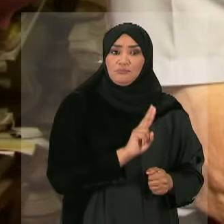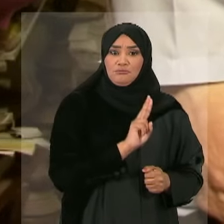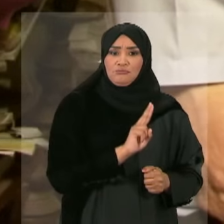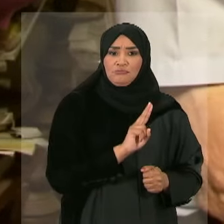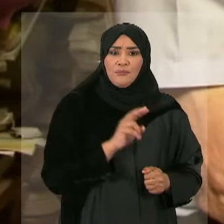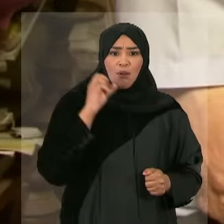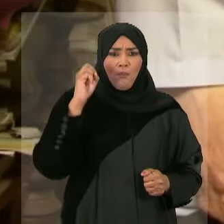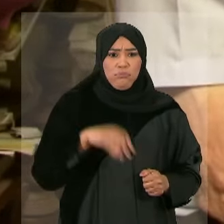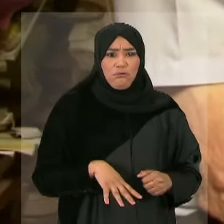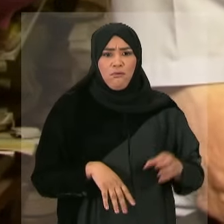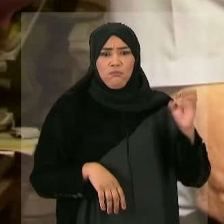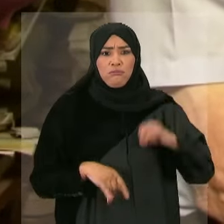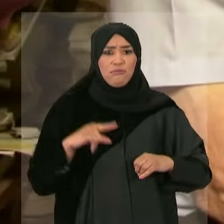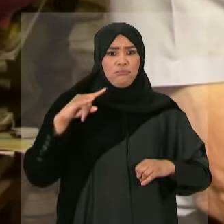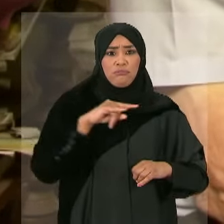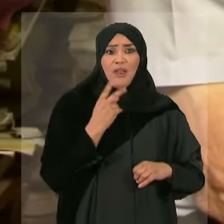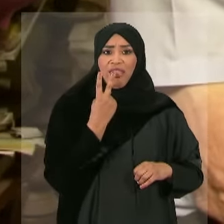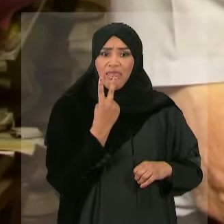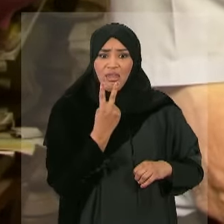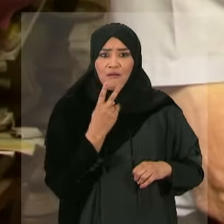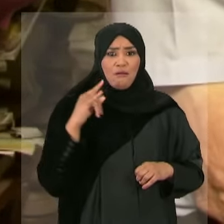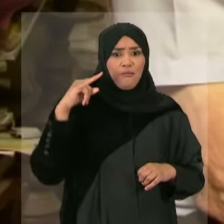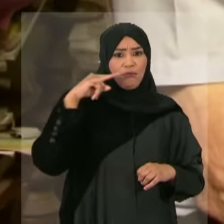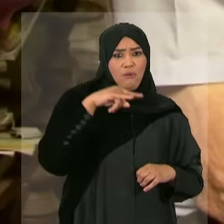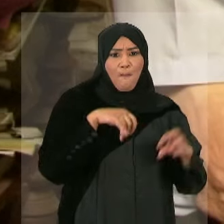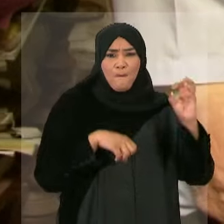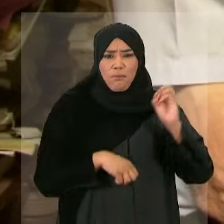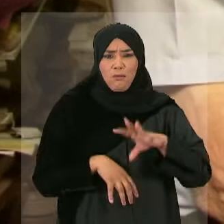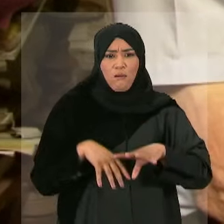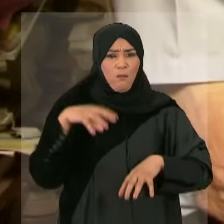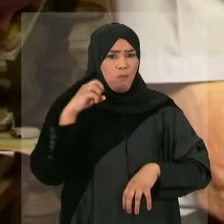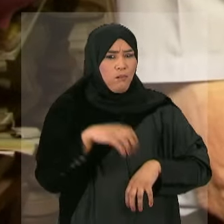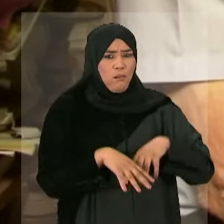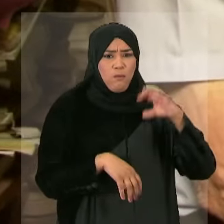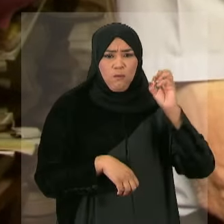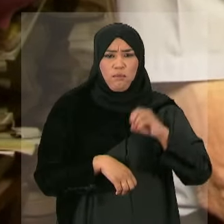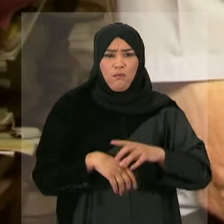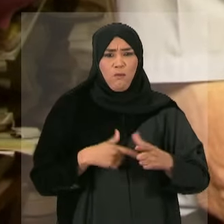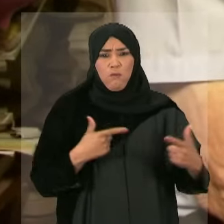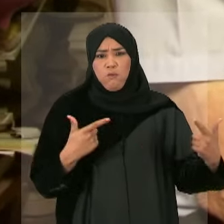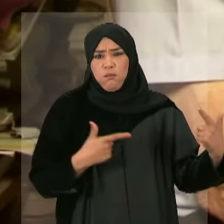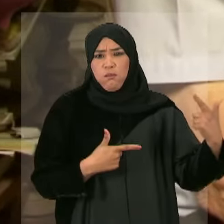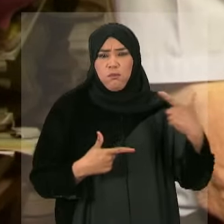وهجمت في الطيران طيارتين بدأوا يقصفوا. في اللحظة اللي أعلن